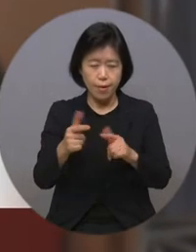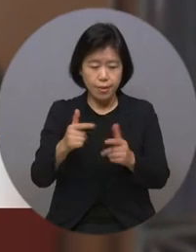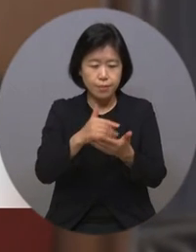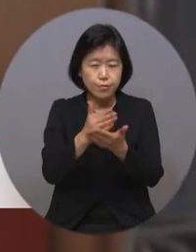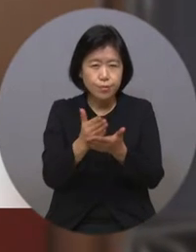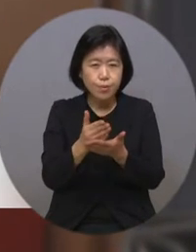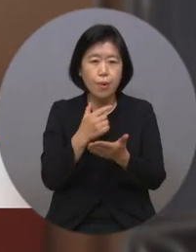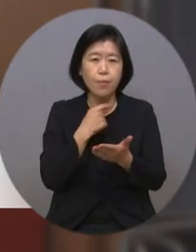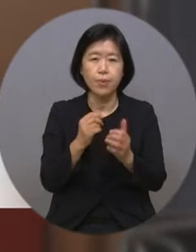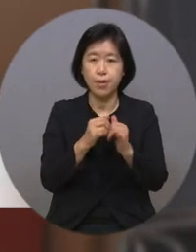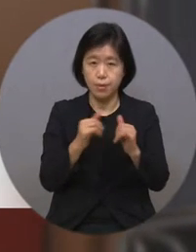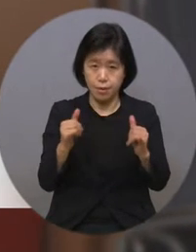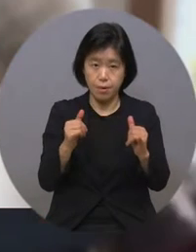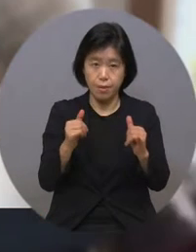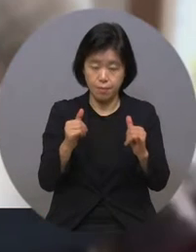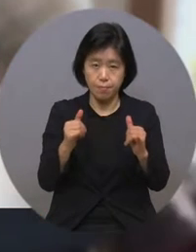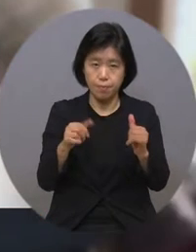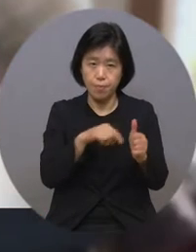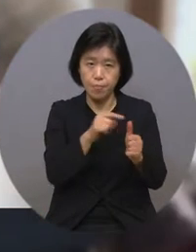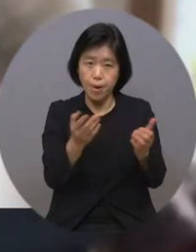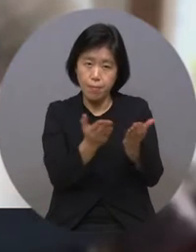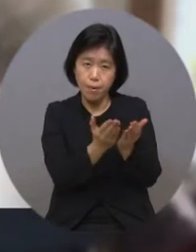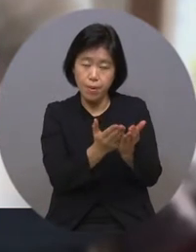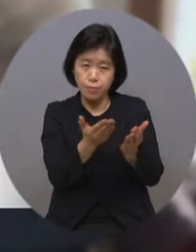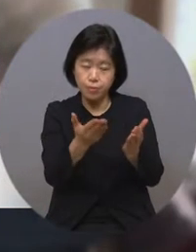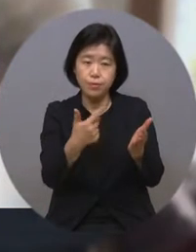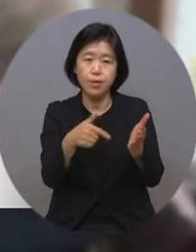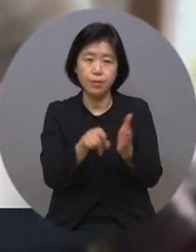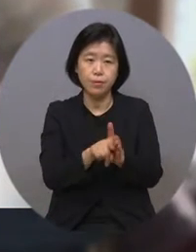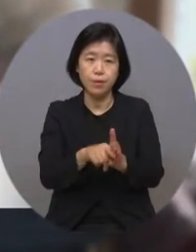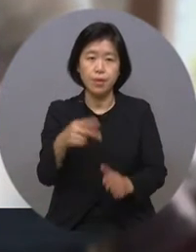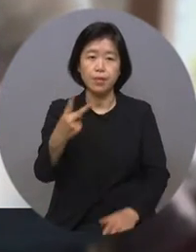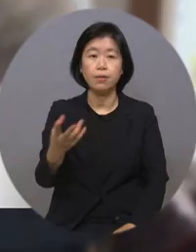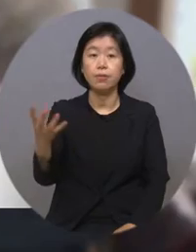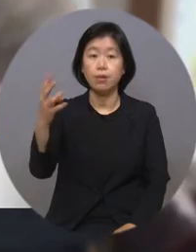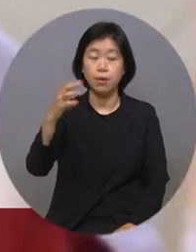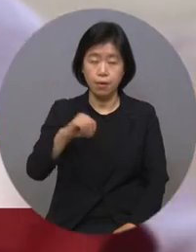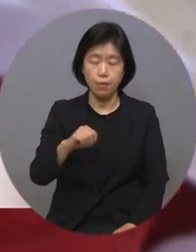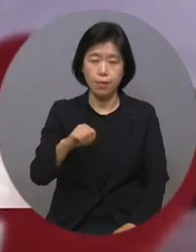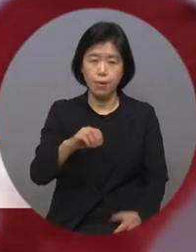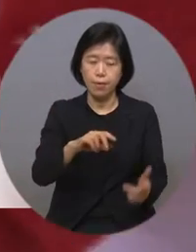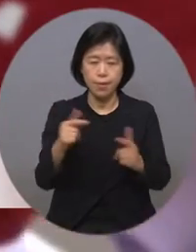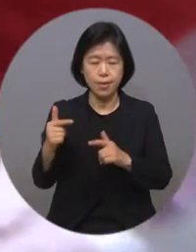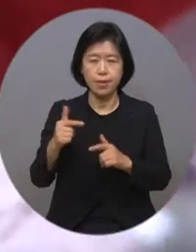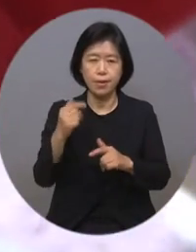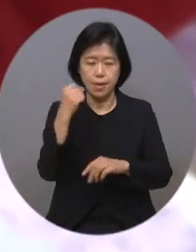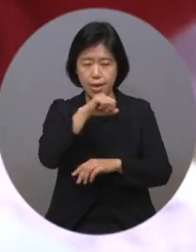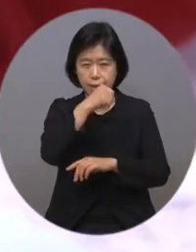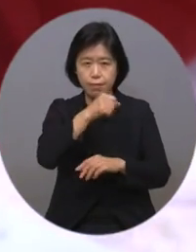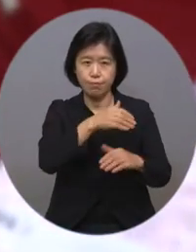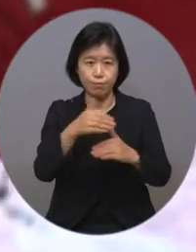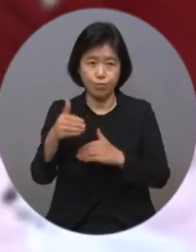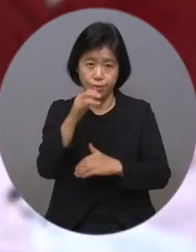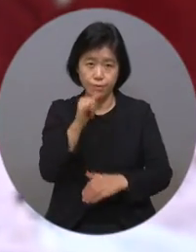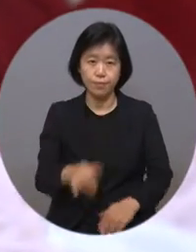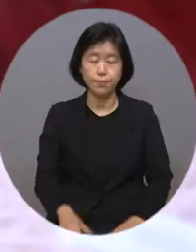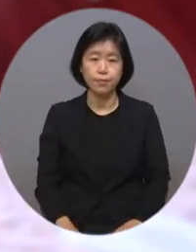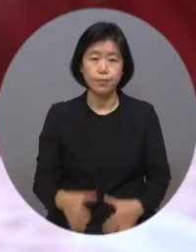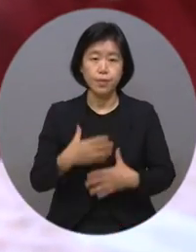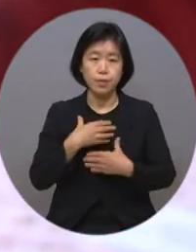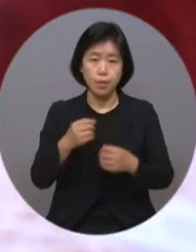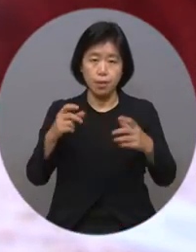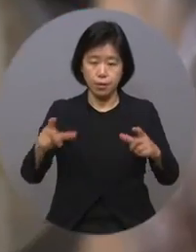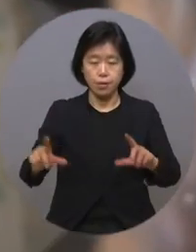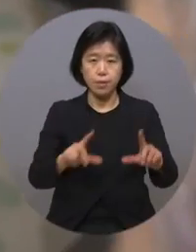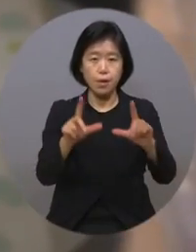욕구에 대응하기 위한 약 2천억 원 규모의 장기요양 보장성 강화 방안도 추진합니다. 안정적인 지역생활